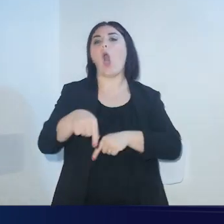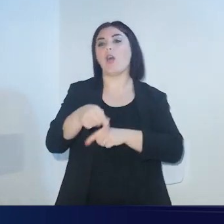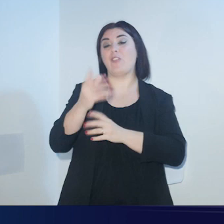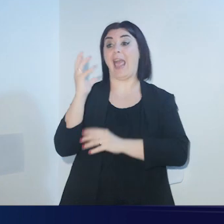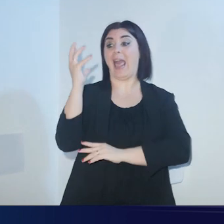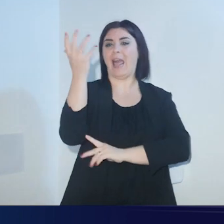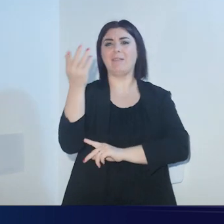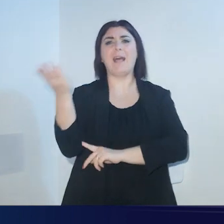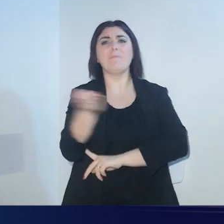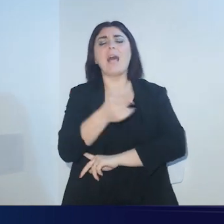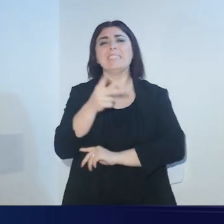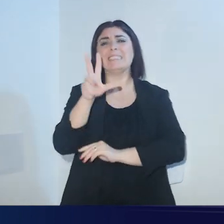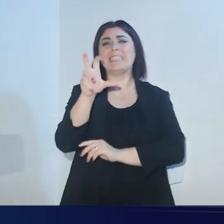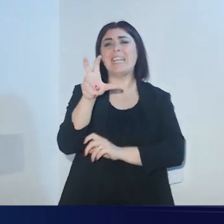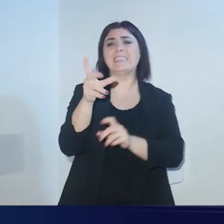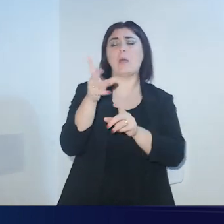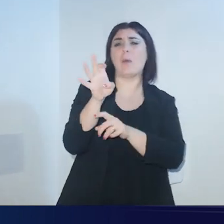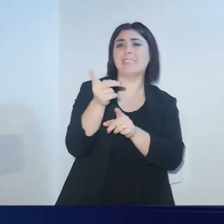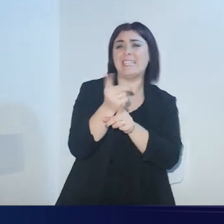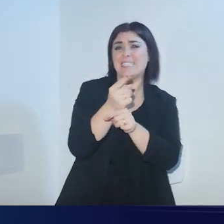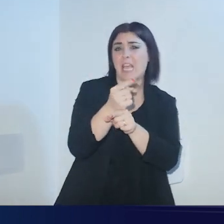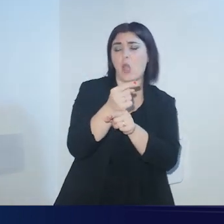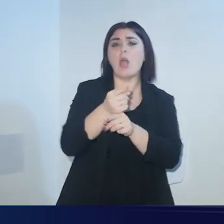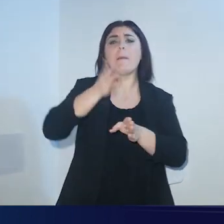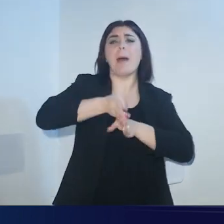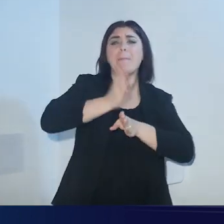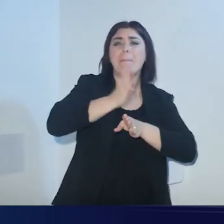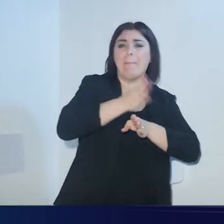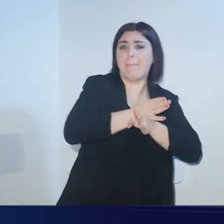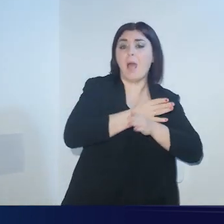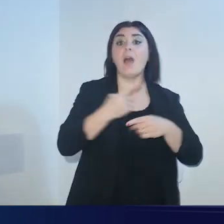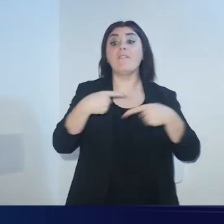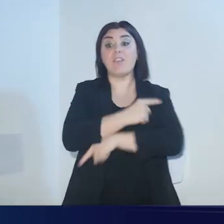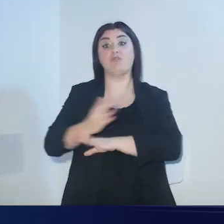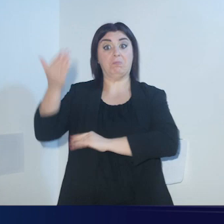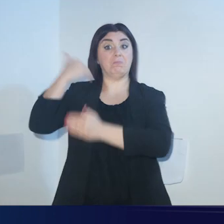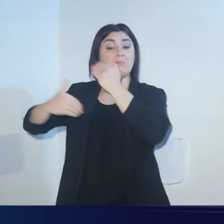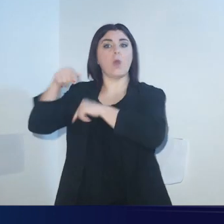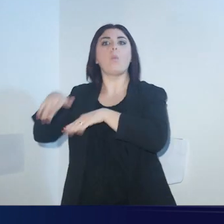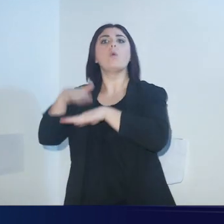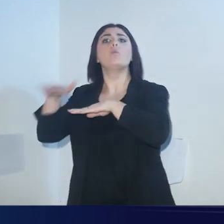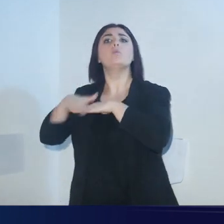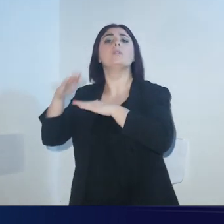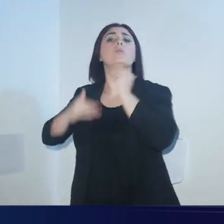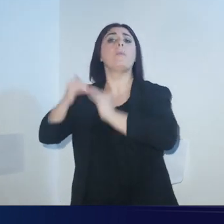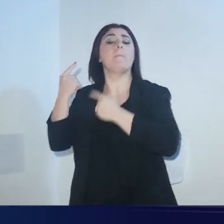albero in 30-40 secondi e lo si depezza anche, invece una volta questi erano gli strumenti